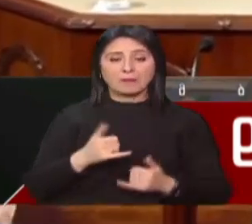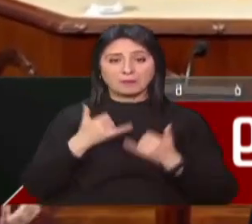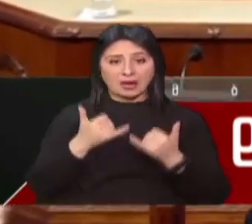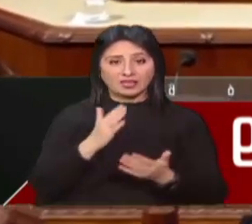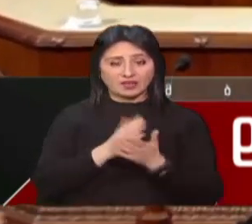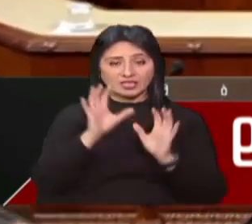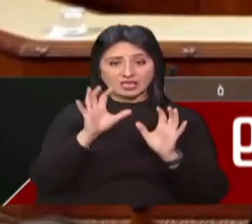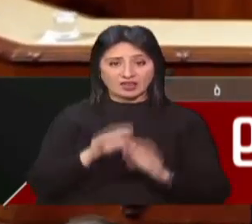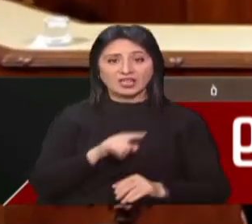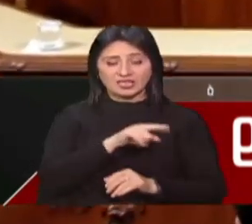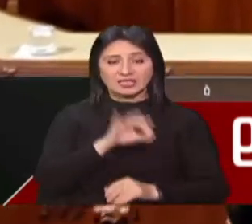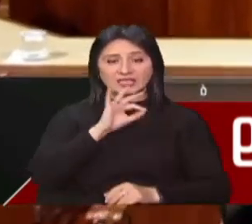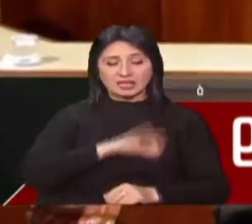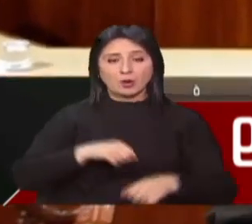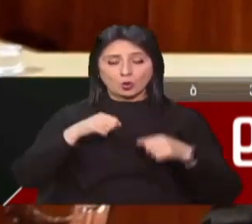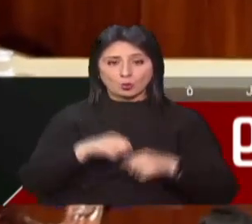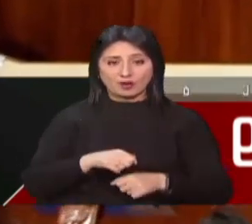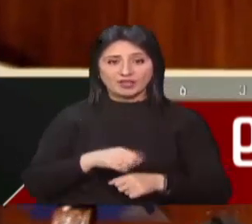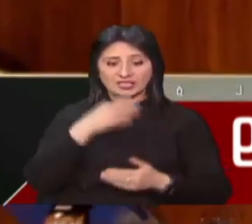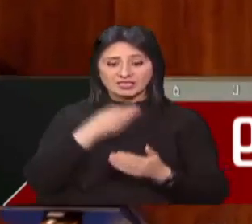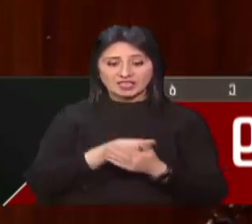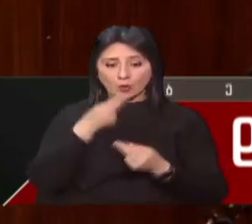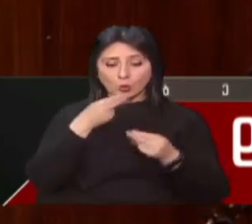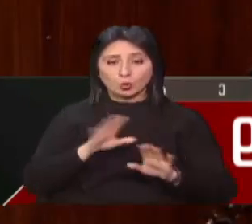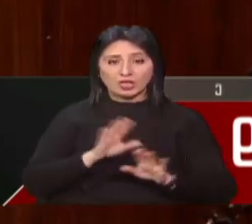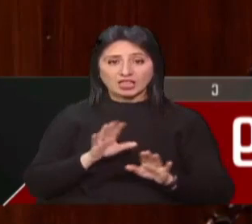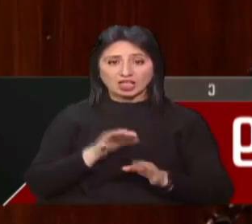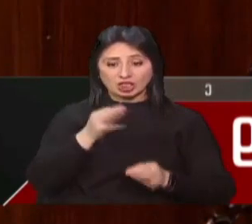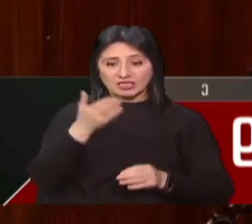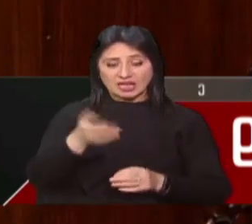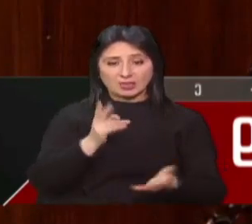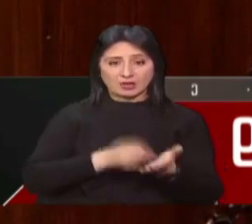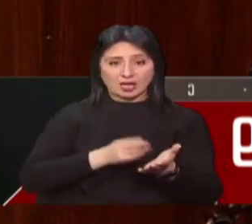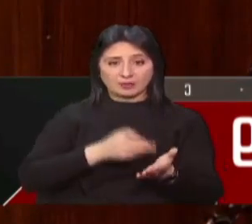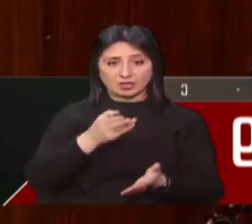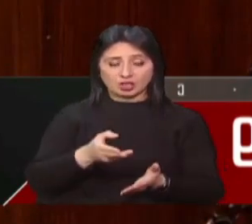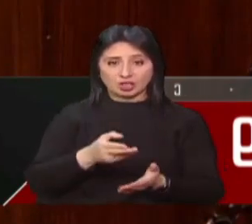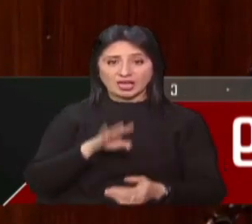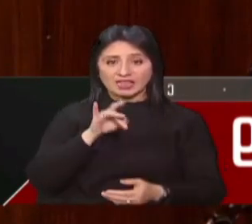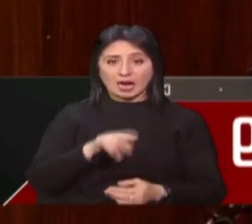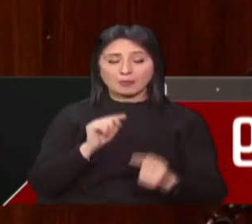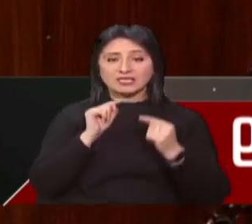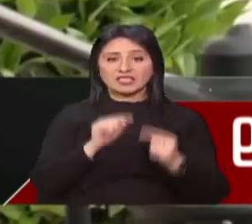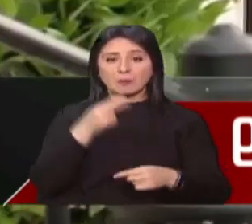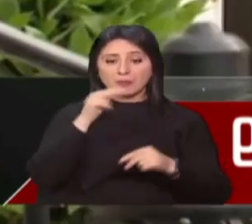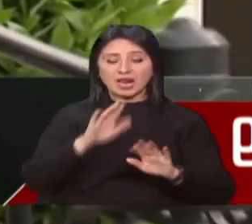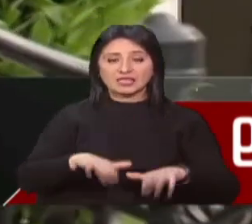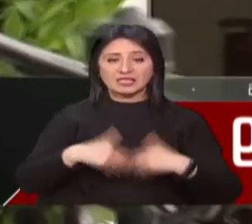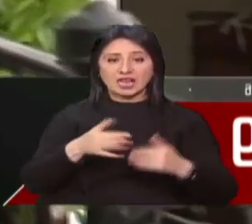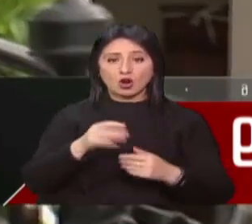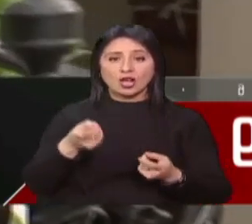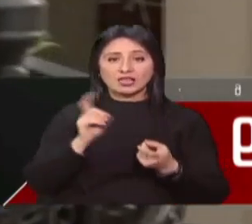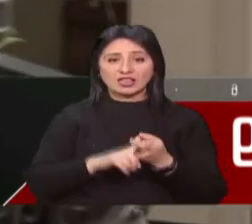სცემს კანონმდებლობას და ისარგებლებს უფლებით, რომ საკუთარი უდანაშაულობა სასამართლოში დაამტკიცოს. ტრამპის წინააღმდეგ ბრალის